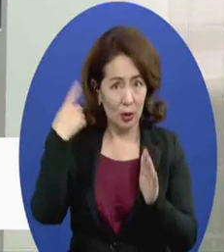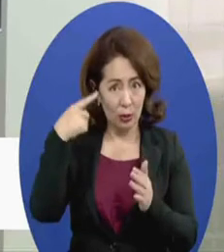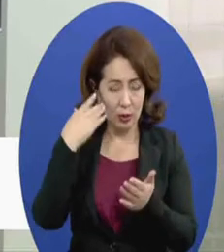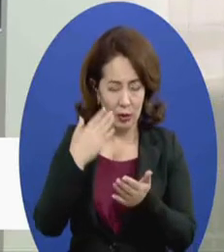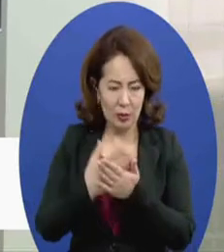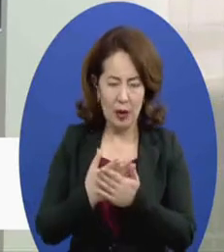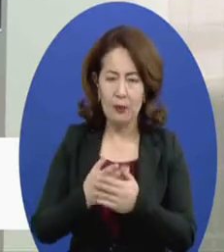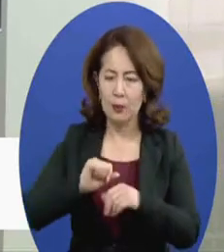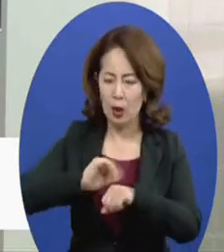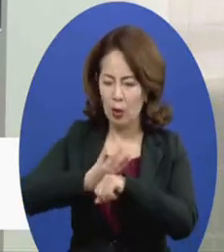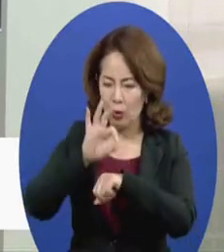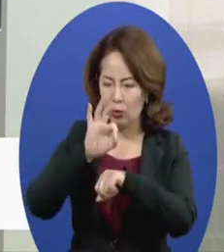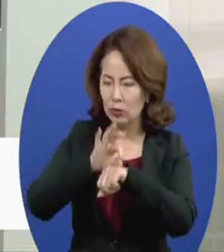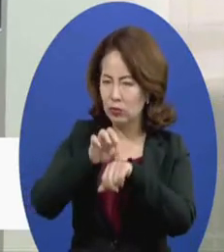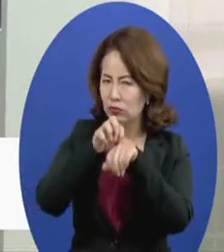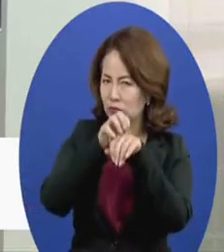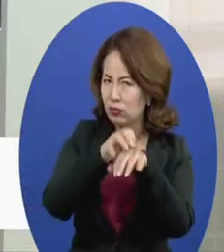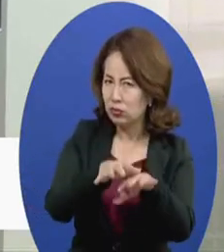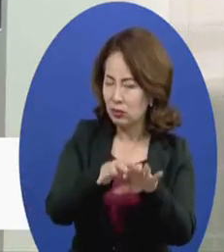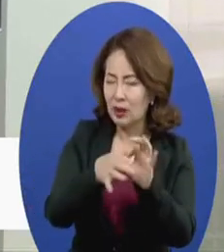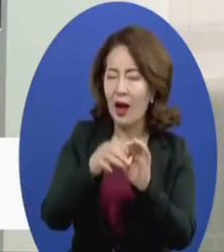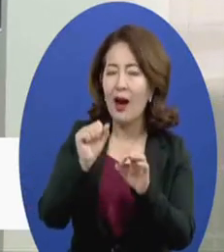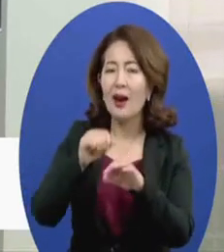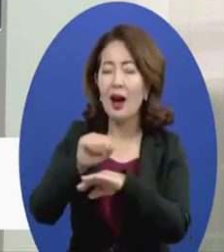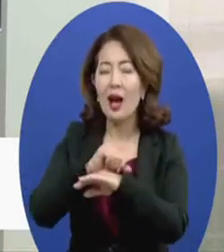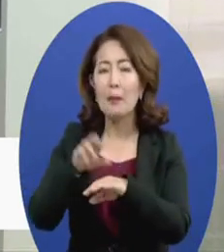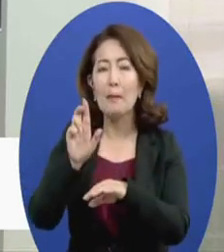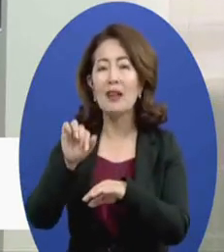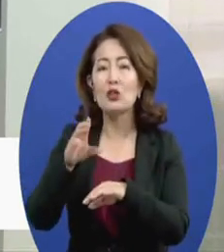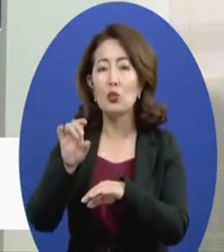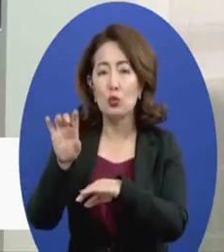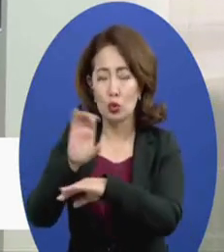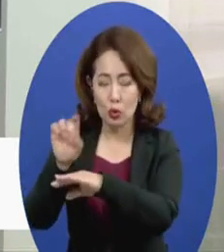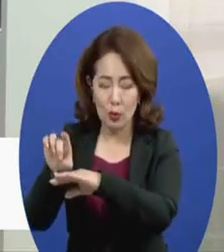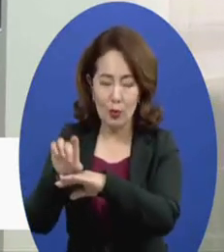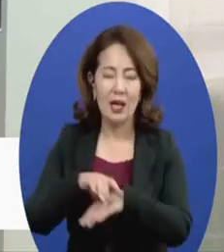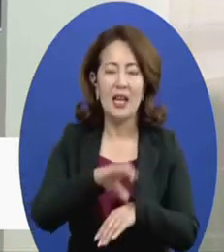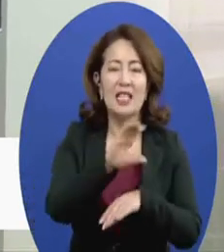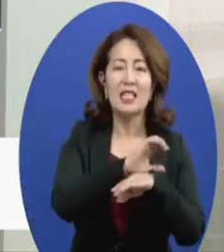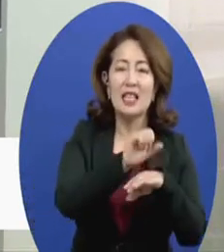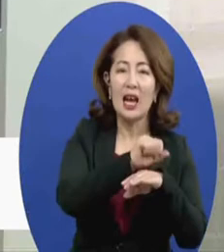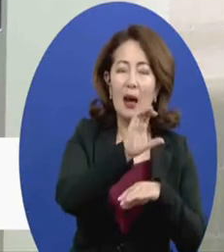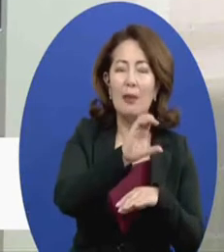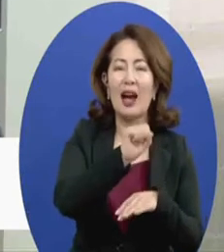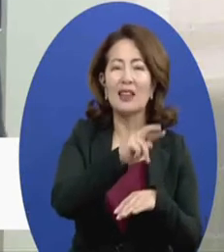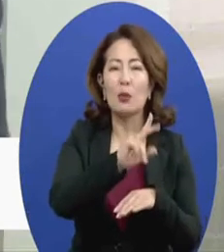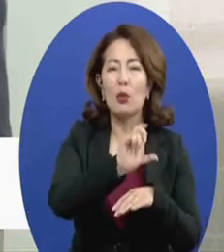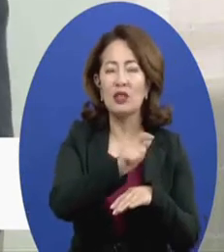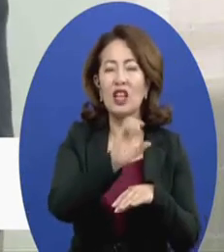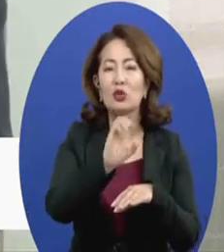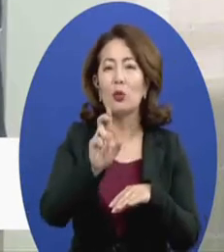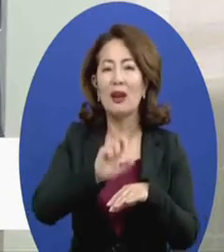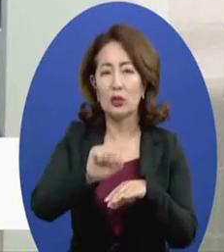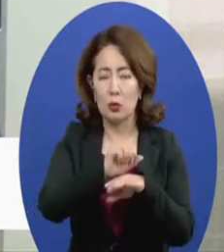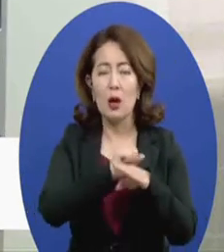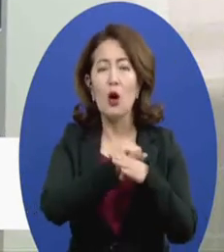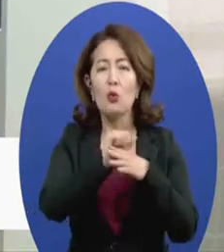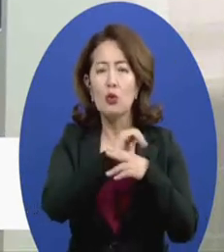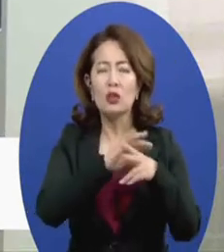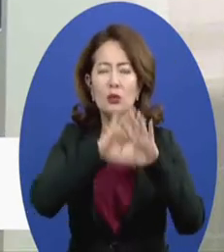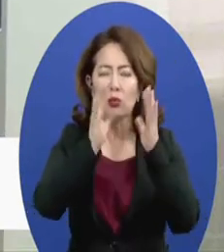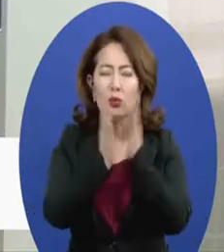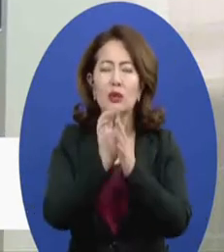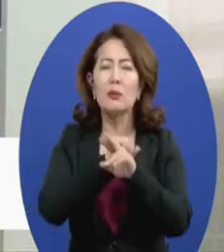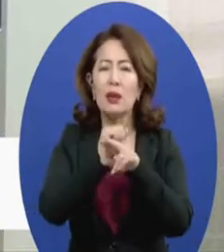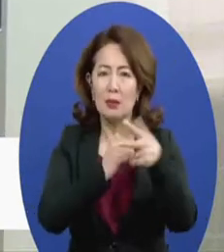бүрдэгдсэн Аранга аймгийн Батсангил сум, кадастр өвчнээ голомт түүхийн Сэлэнгэ аймгийн Алтан болог Сүхбаатар суманд бүх нийтлийн бэлэн байдлын зэргийг үргэлжлүүлэн